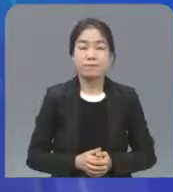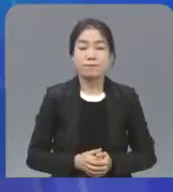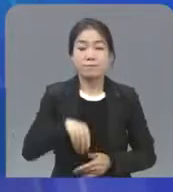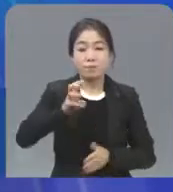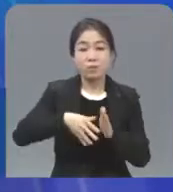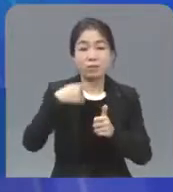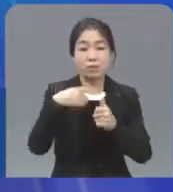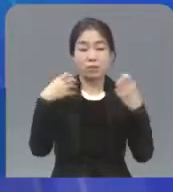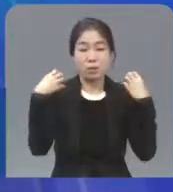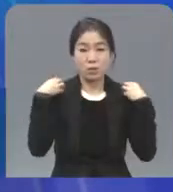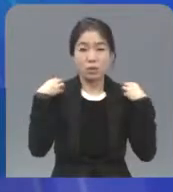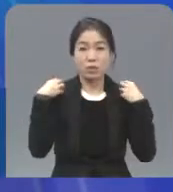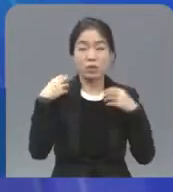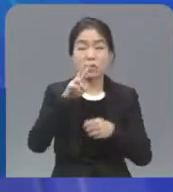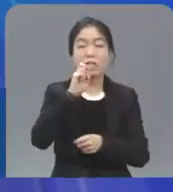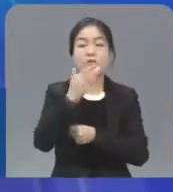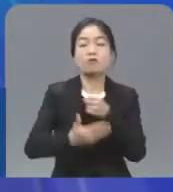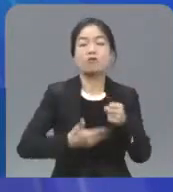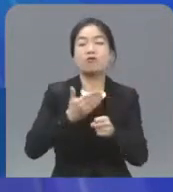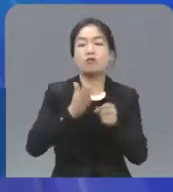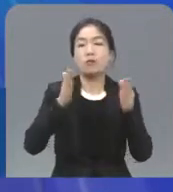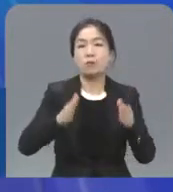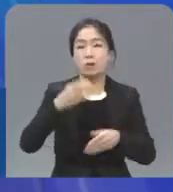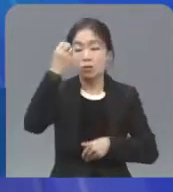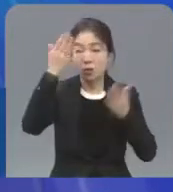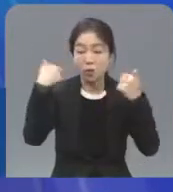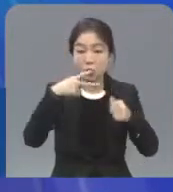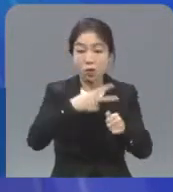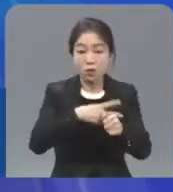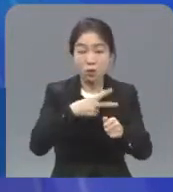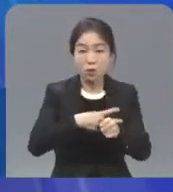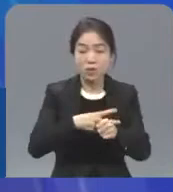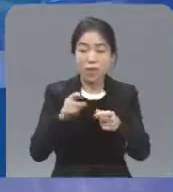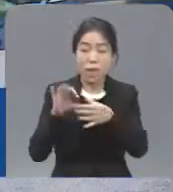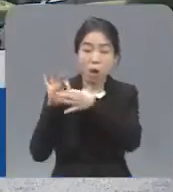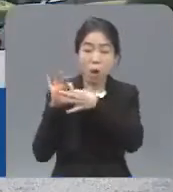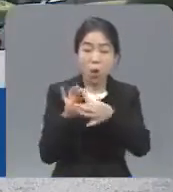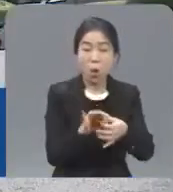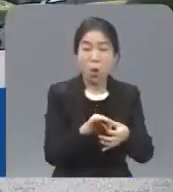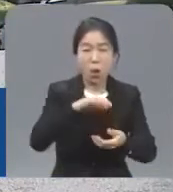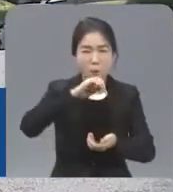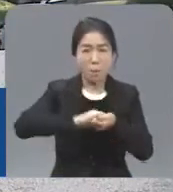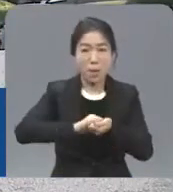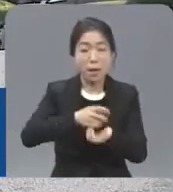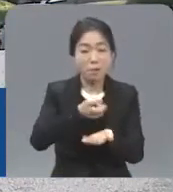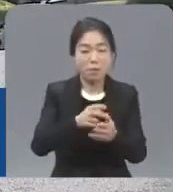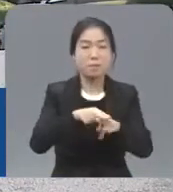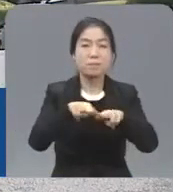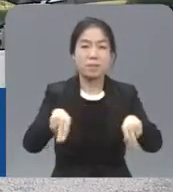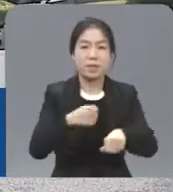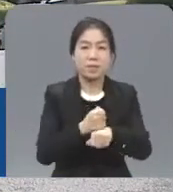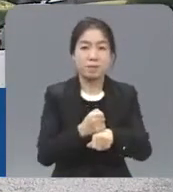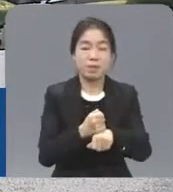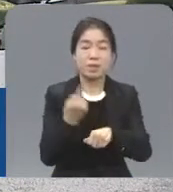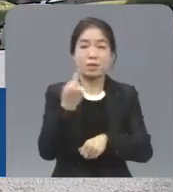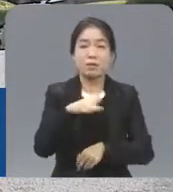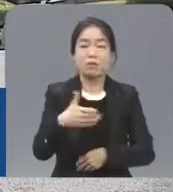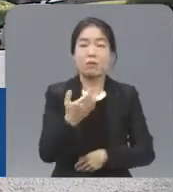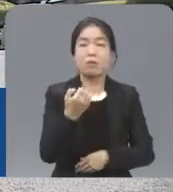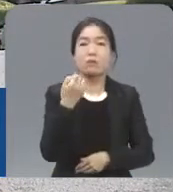광주시교육청 이 29년 만에 고교교사 근속 만기 제도를 폐지하면 이다 광주시 교육청은 지난